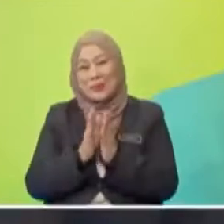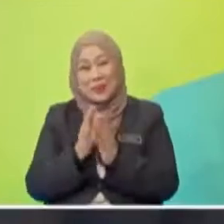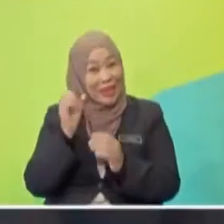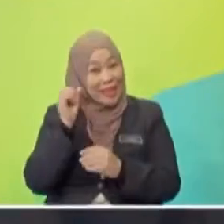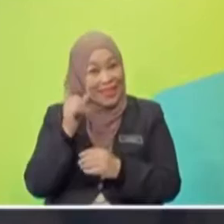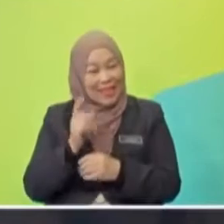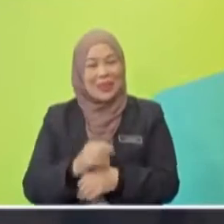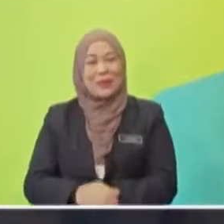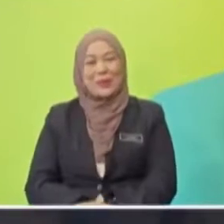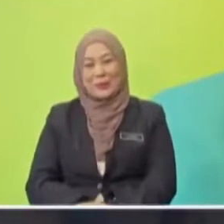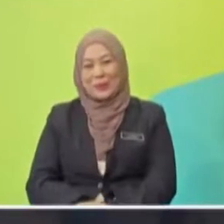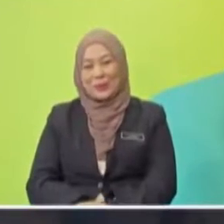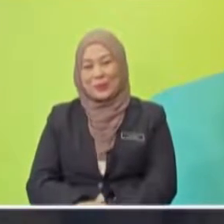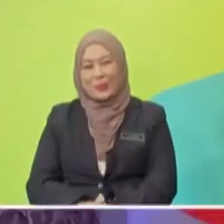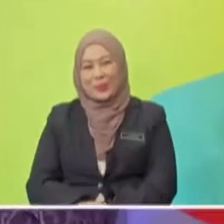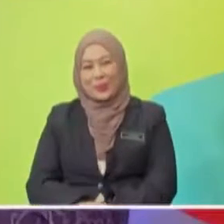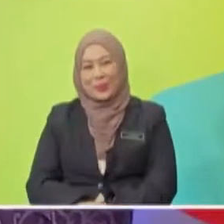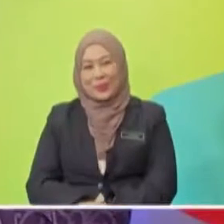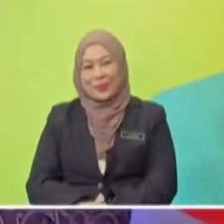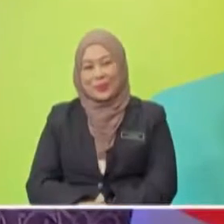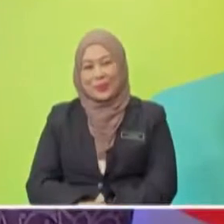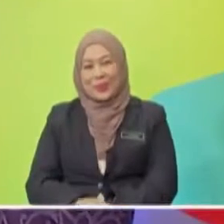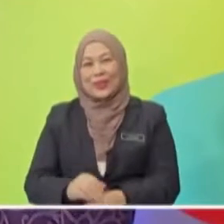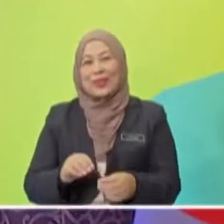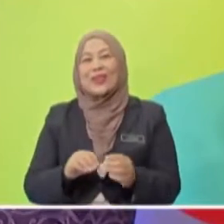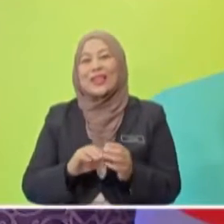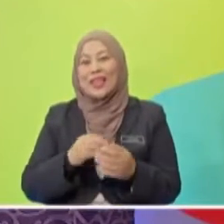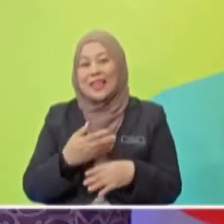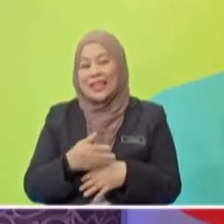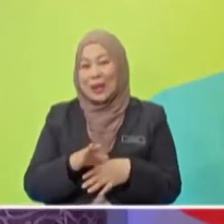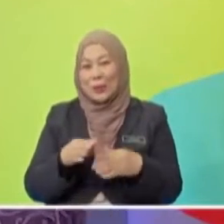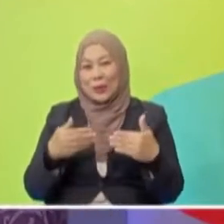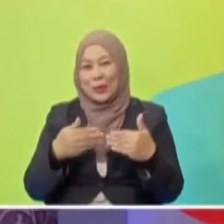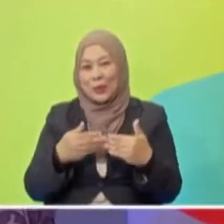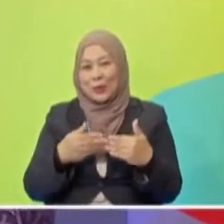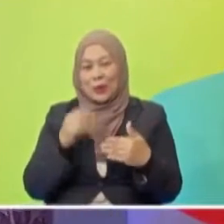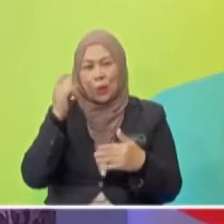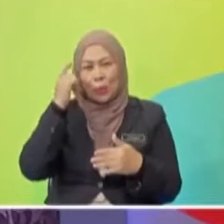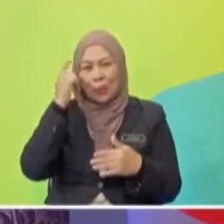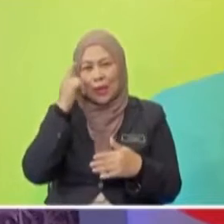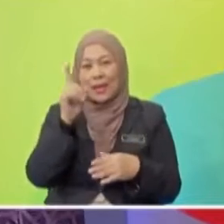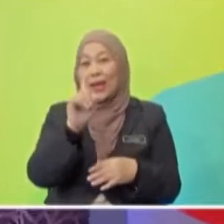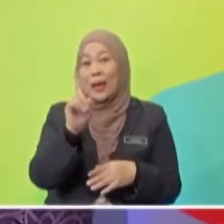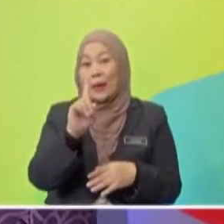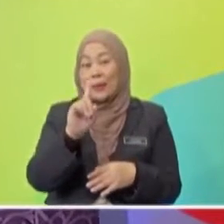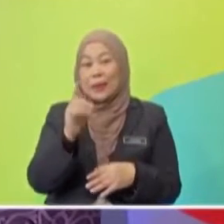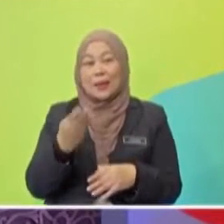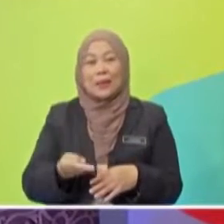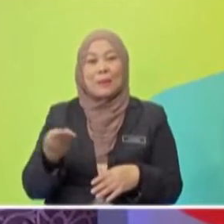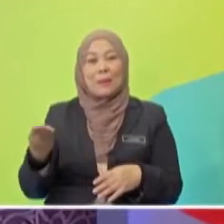Oke seterusnya kita teke lagi uji pindah lagi masih lagi benda hidup